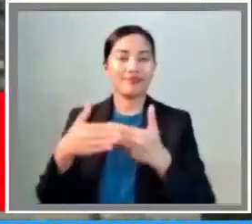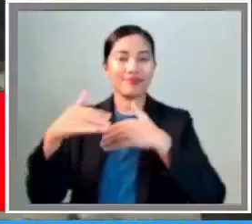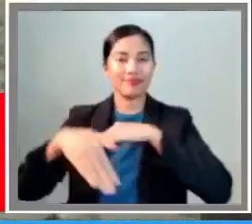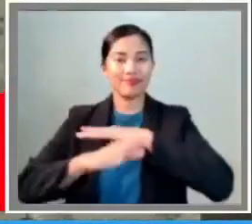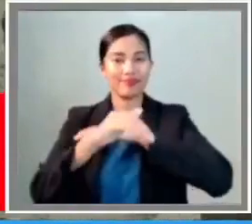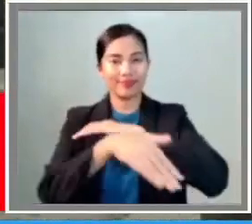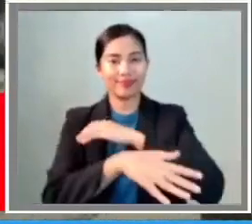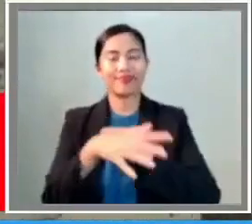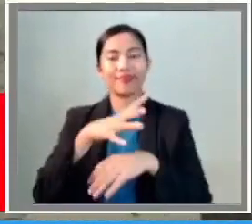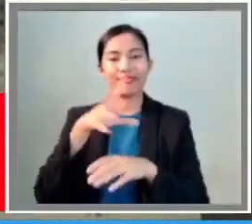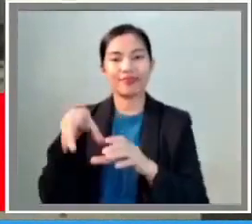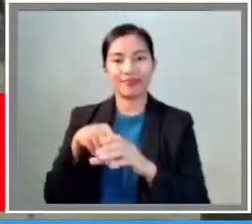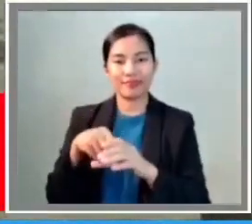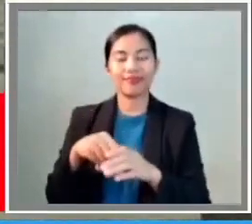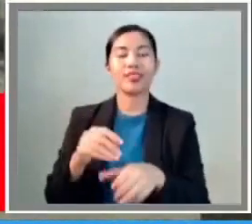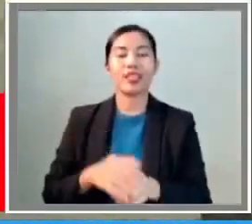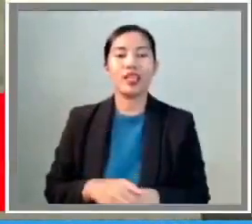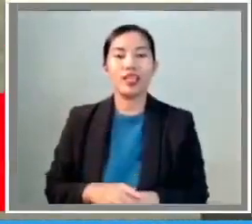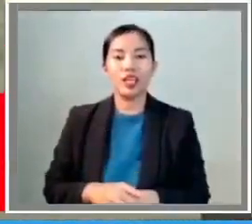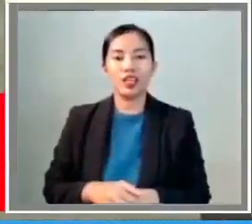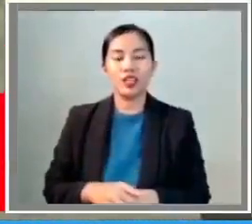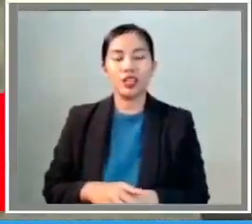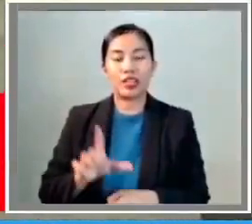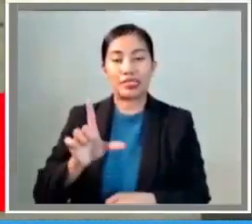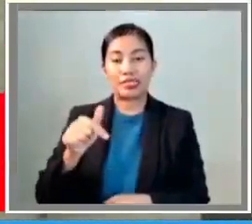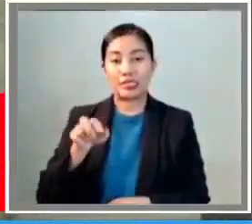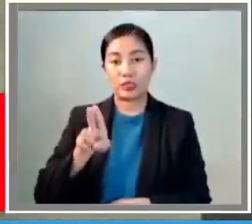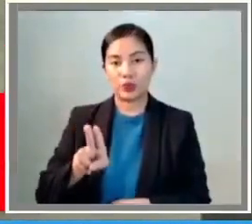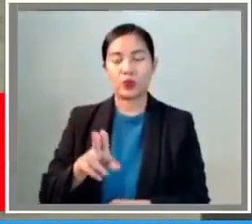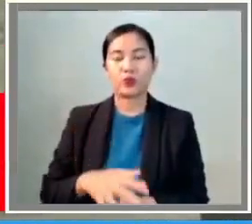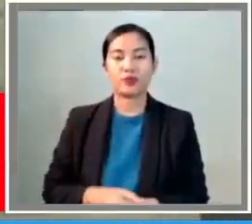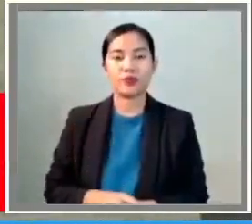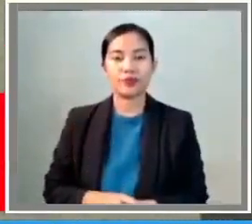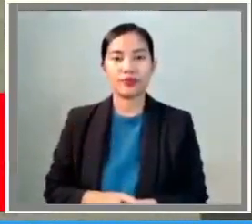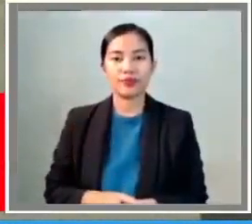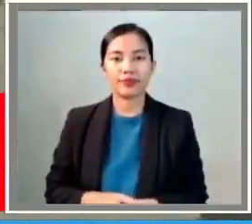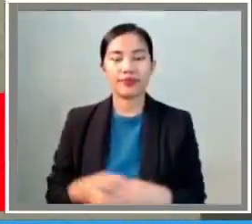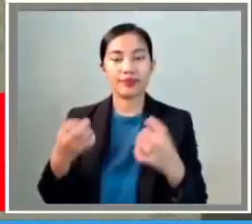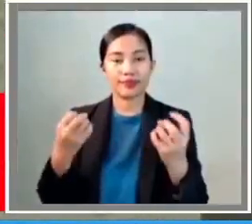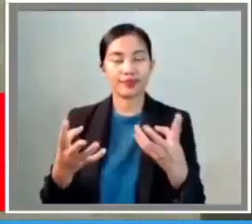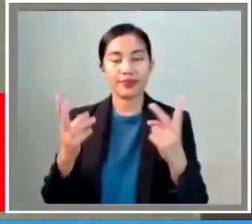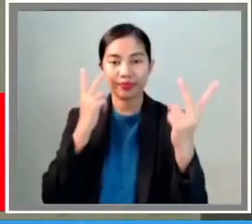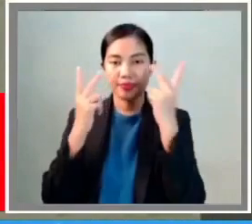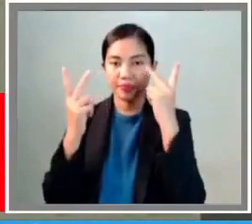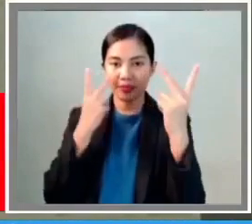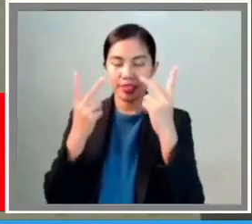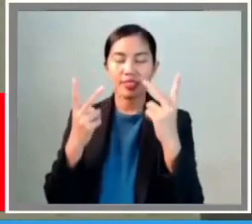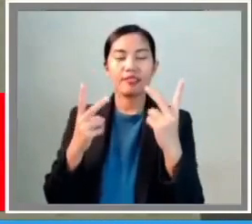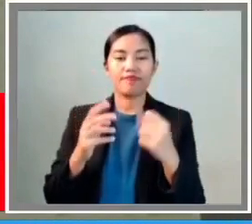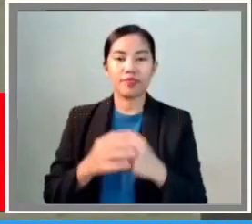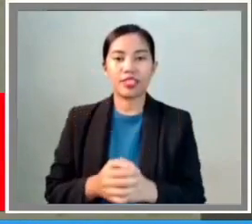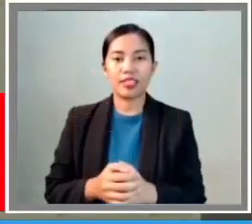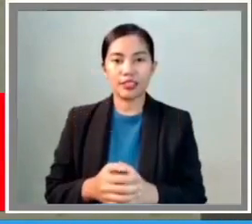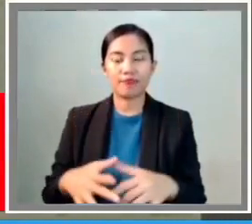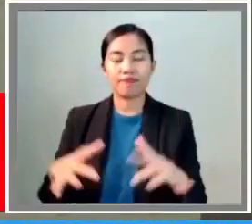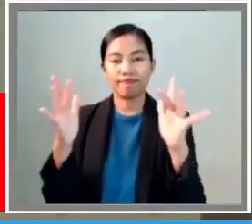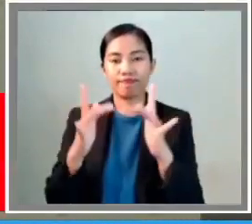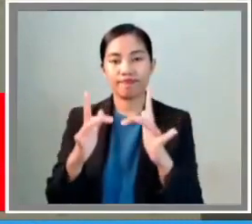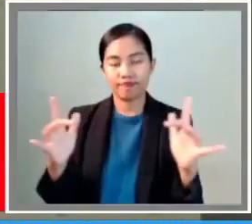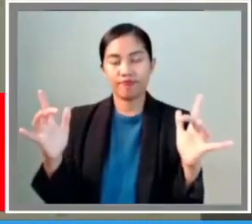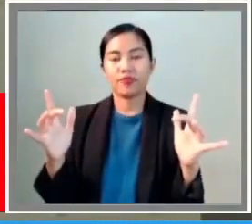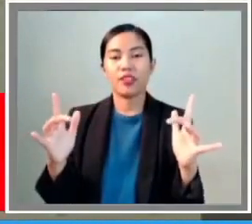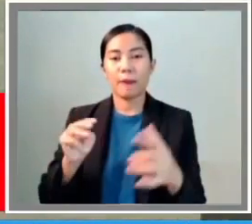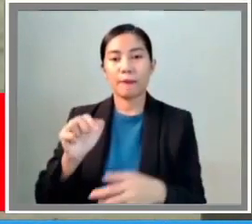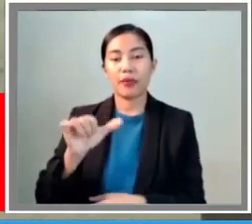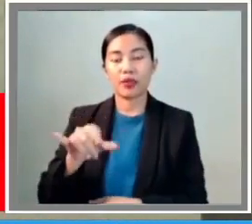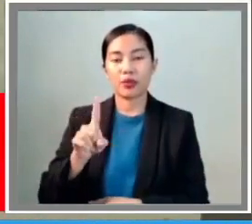ng gobyerno. Ayos naman daw na marami ang bumisita para sa taunang pista tuwing auno ng Mayo. Pero sana lang daw maging